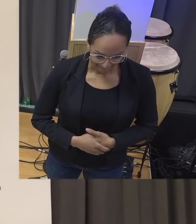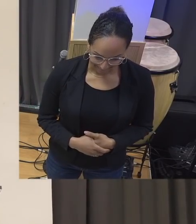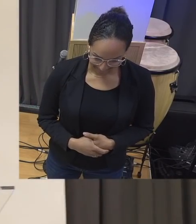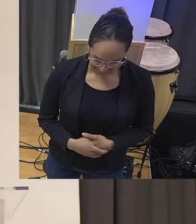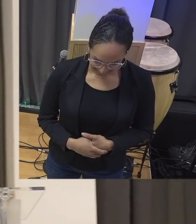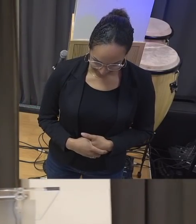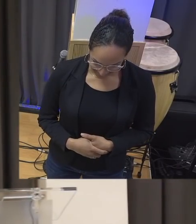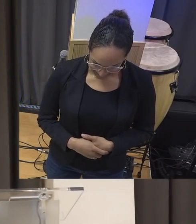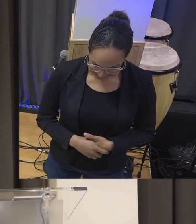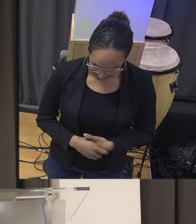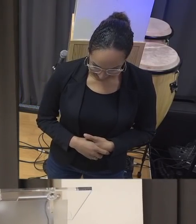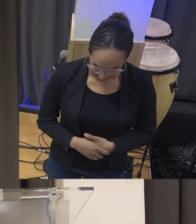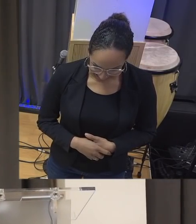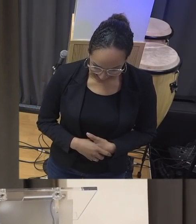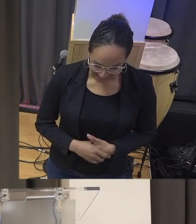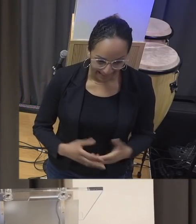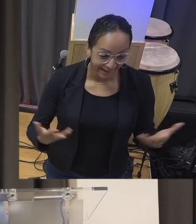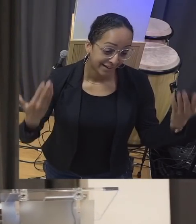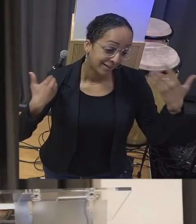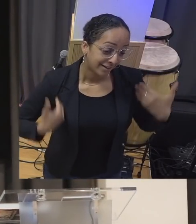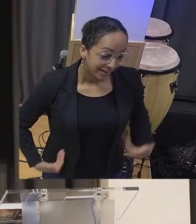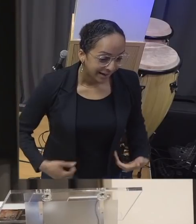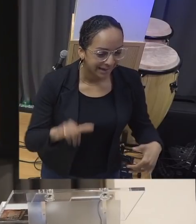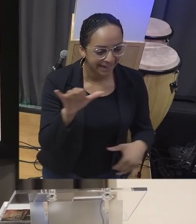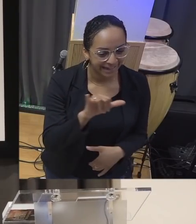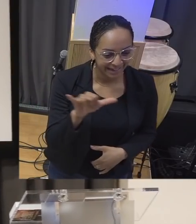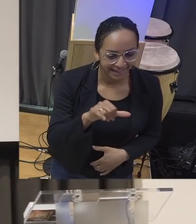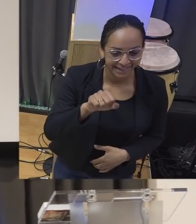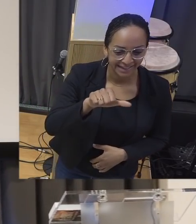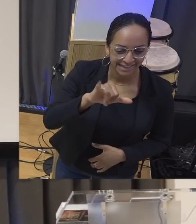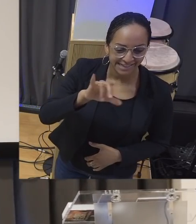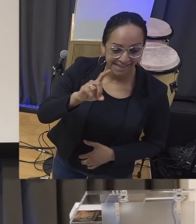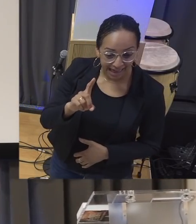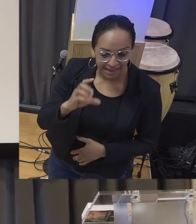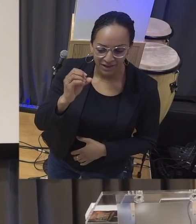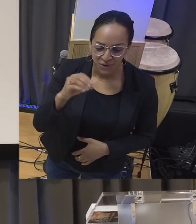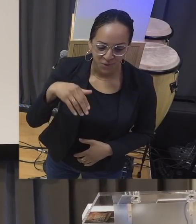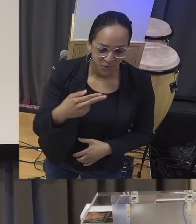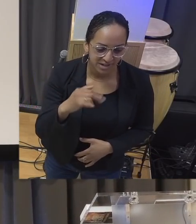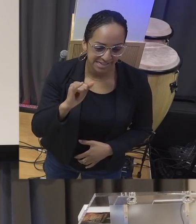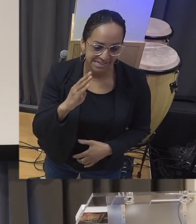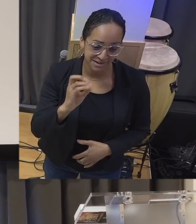Pour ceux qui ne me connaissent pas, désolé, hein, je suis Saïdou Djibou, d'origine marocaine, c'est pas de ma faute.